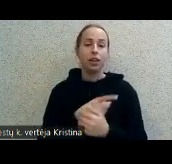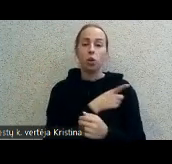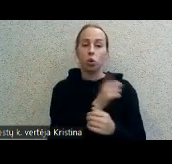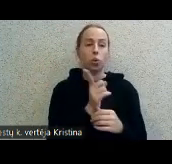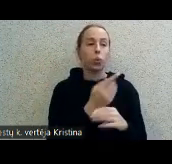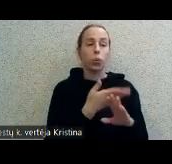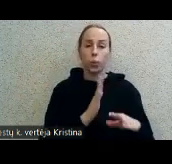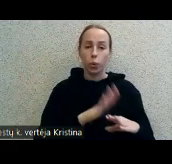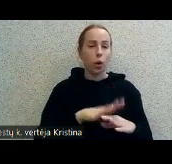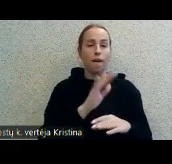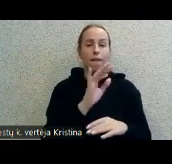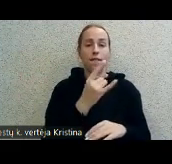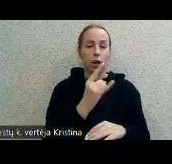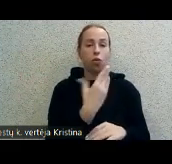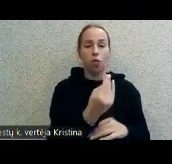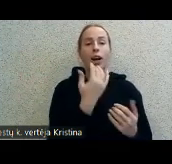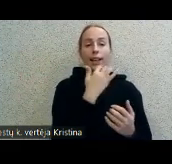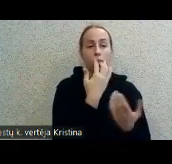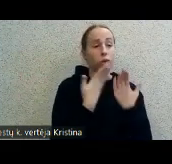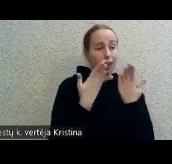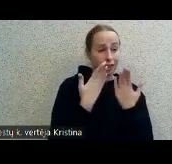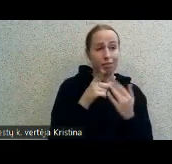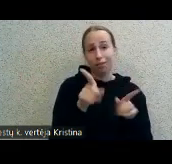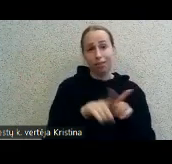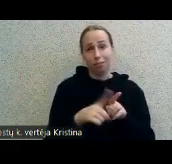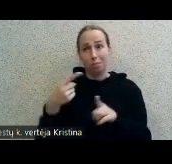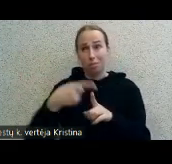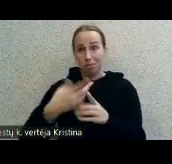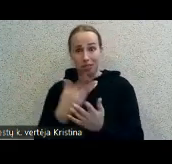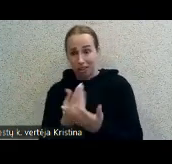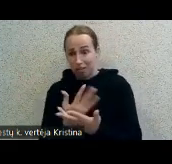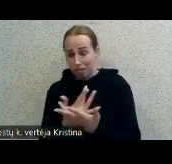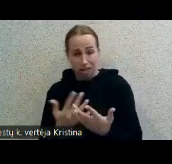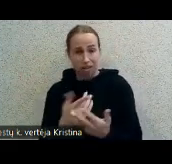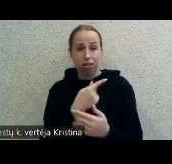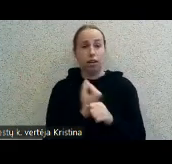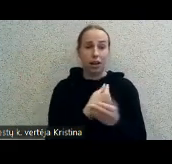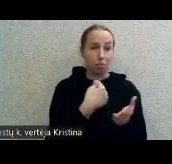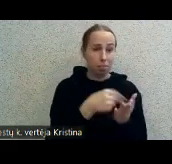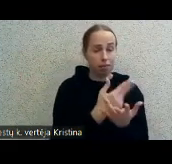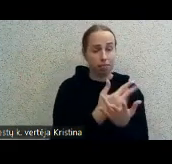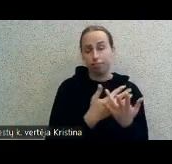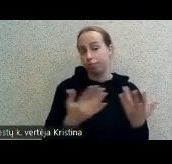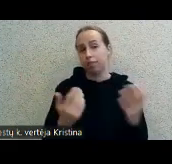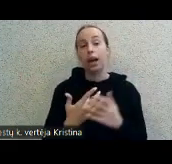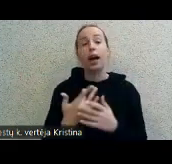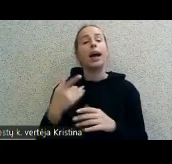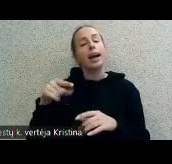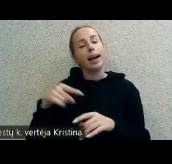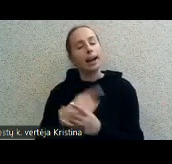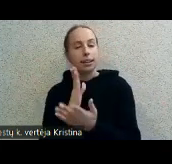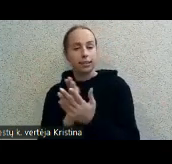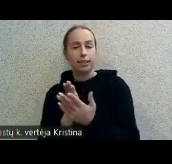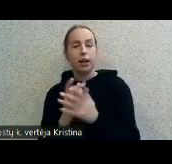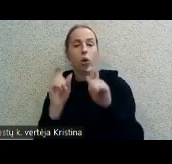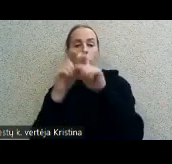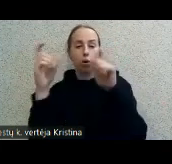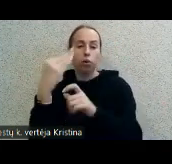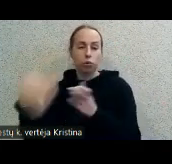literatūrą, nes jūs ir taip turite ką skaityti, bet to dar tai ir kainuoja, reikia įsigyti ir panašiai. Kartais mokyklos padeda šio